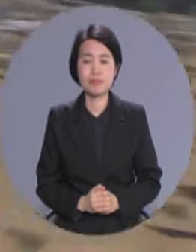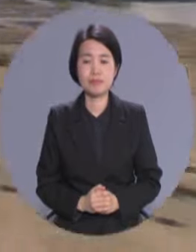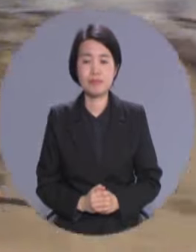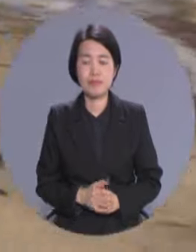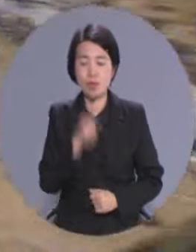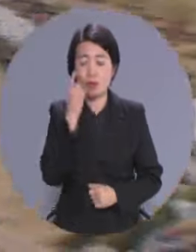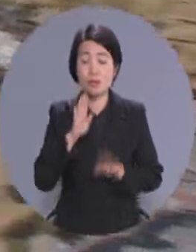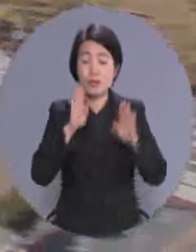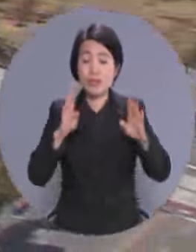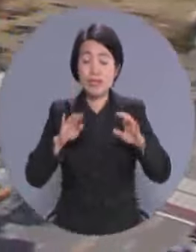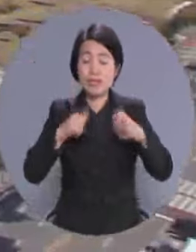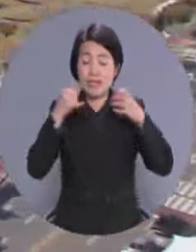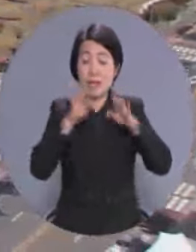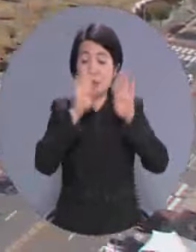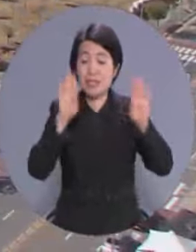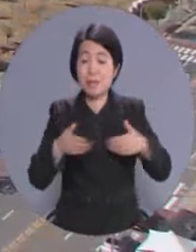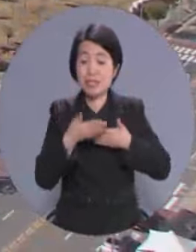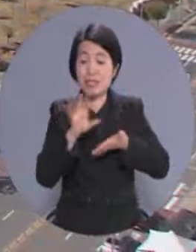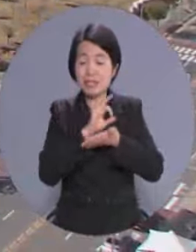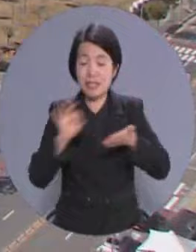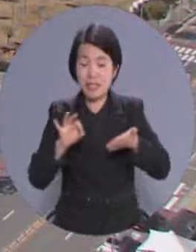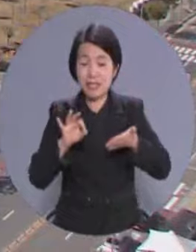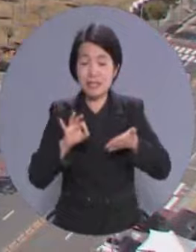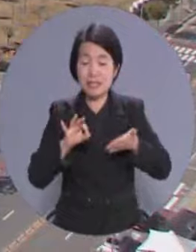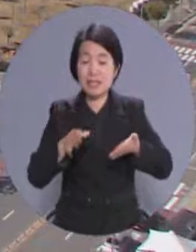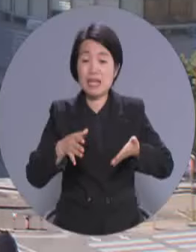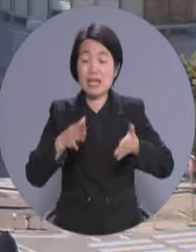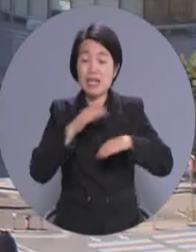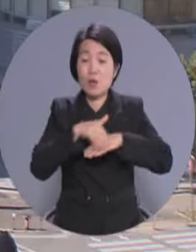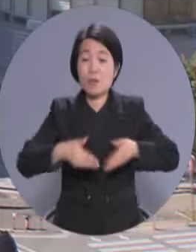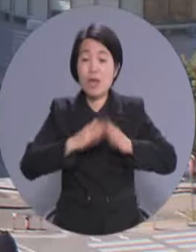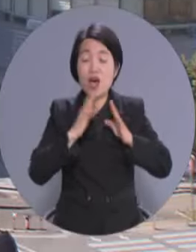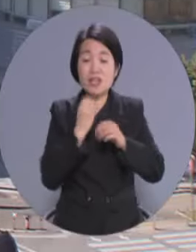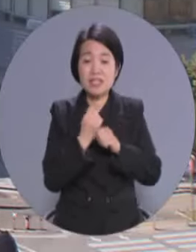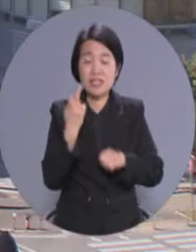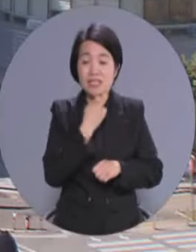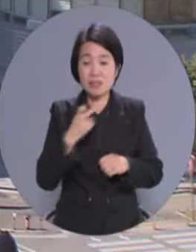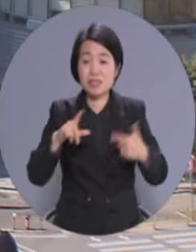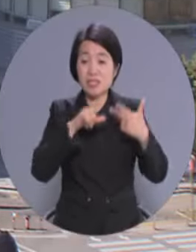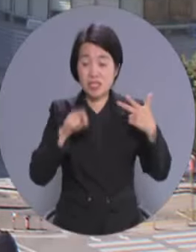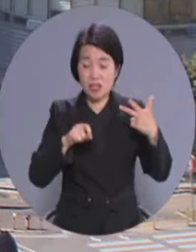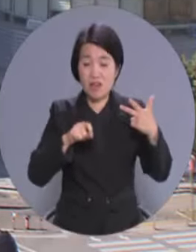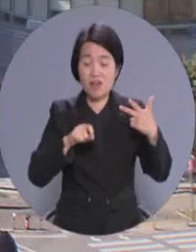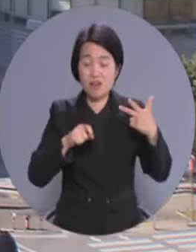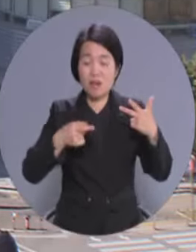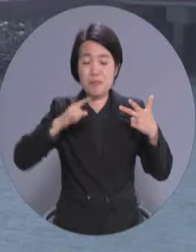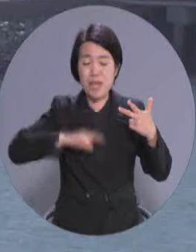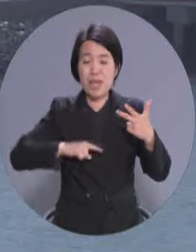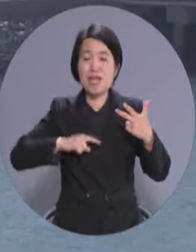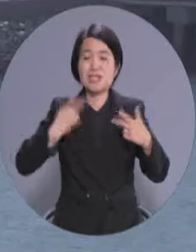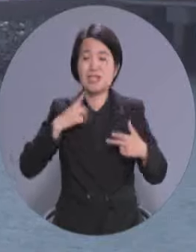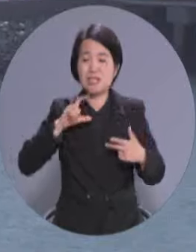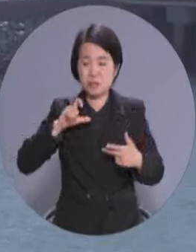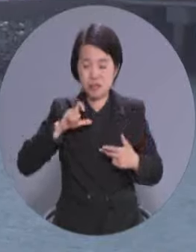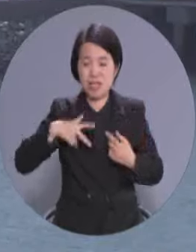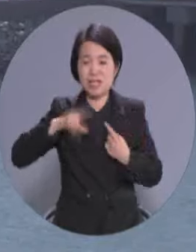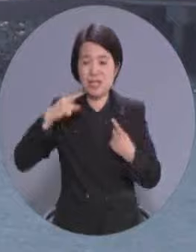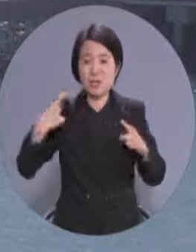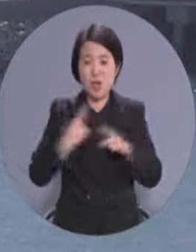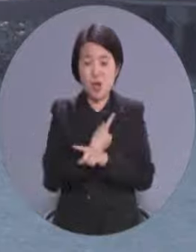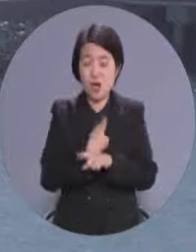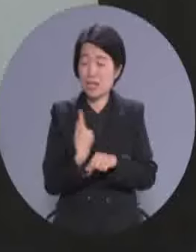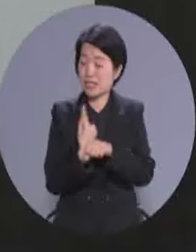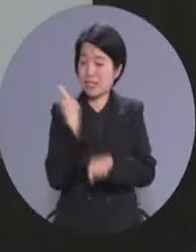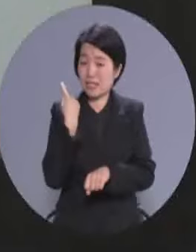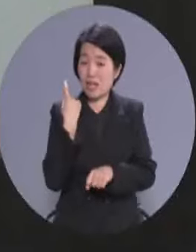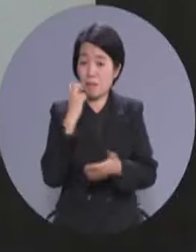여수 박람회 사후 활용 계획은 2012년 7월에 수립됐지만 2015년 1차 변경됐고 지난해 박람회법